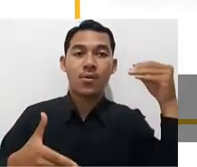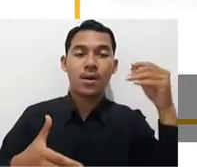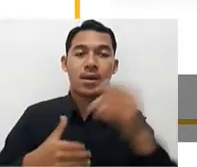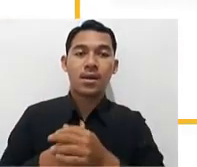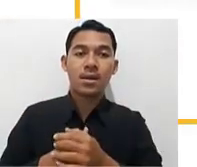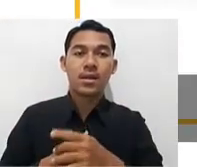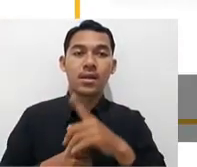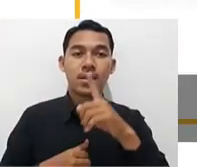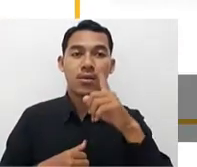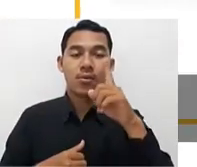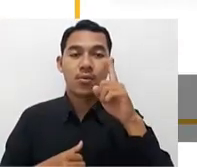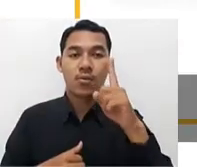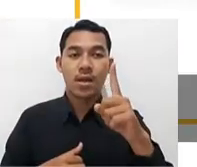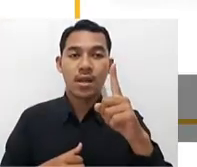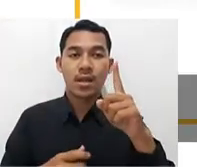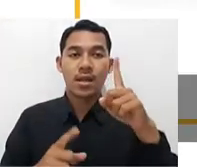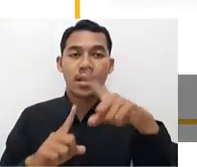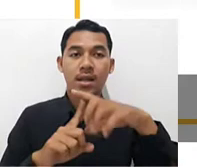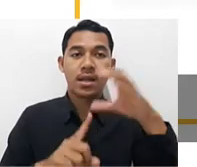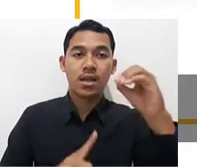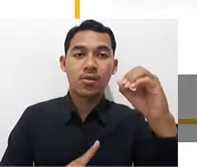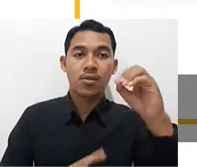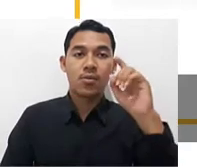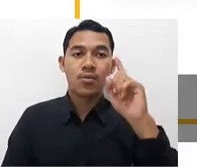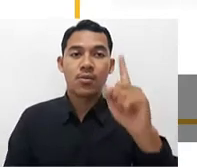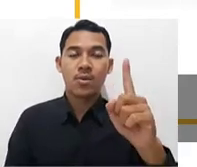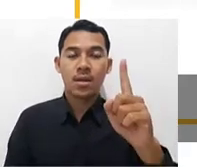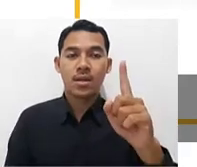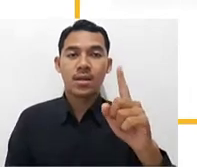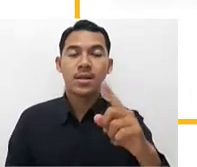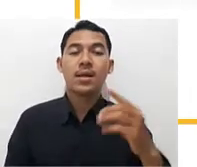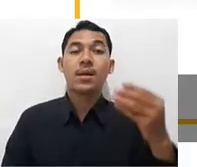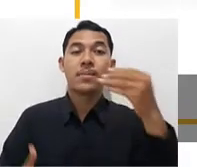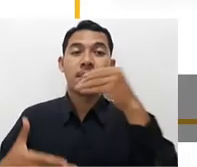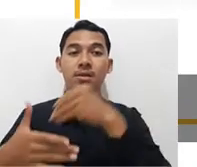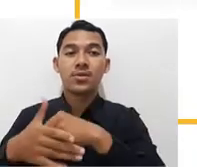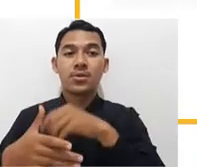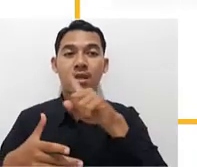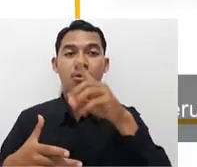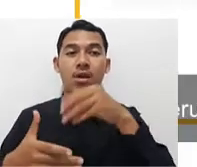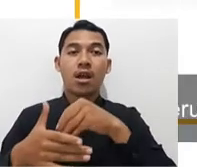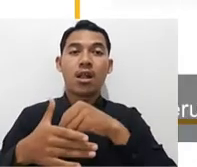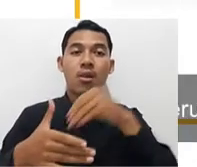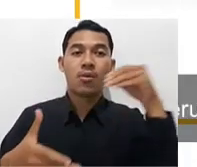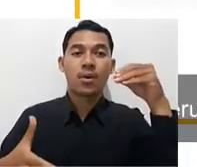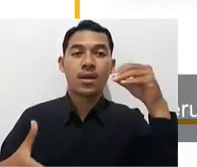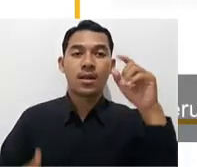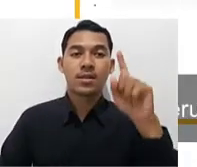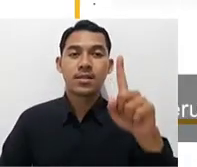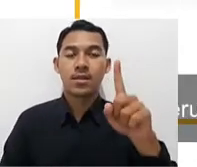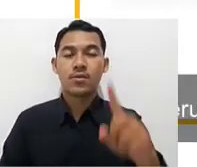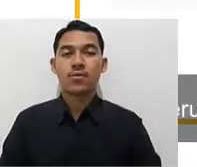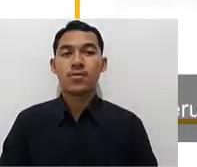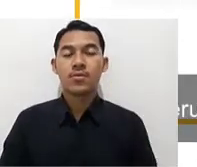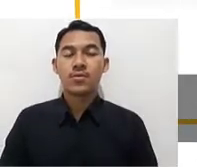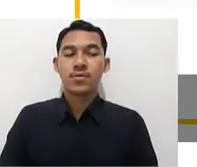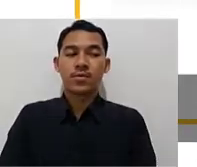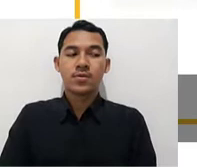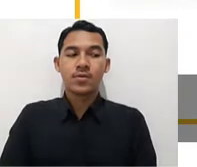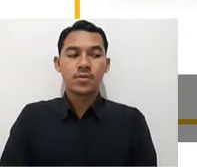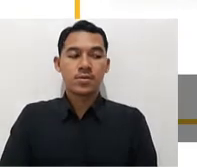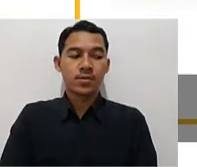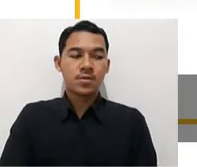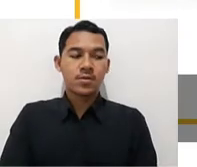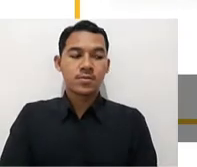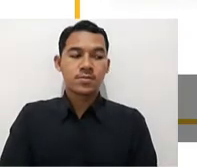to one lah istilahnya. Ini kan inputnya satu, keluarannya satu gitu tuh. Nah, terus yang dimaksud dengan clock pulse ini apa? Jadi